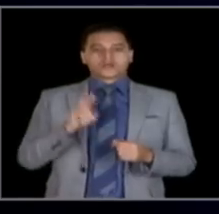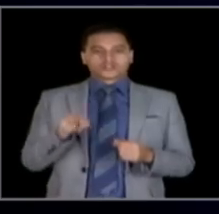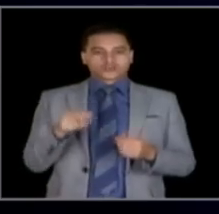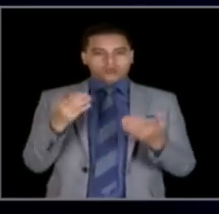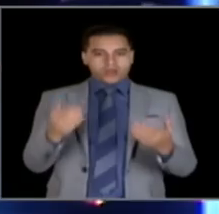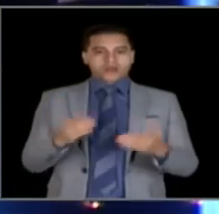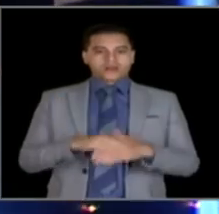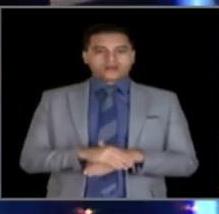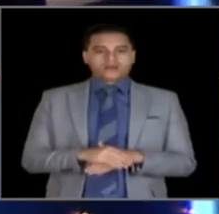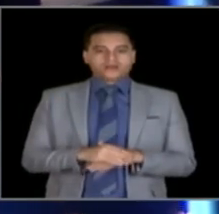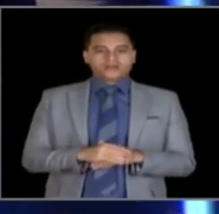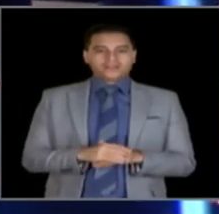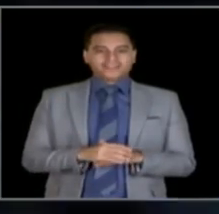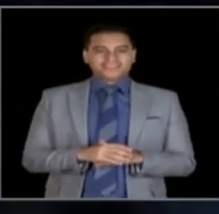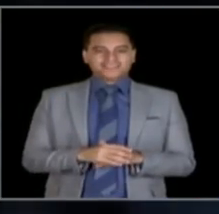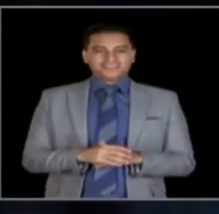والسؤال هو: